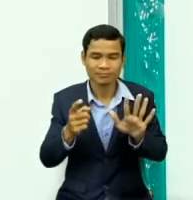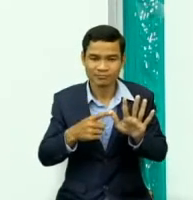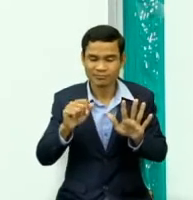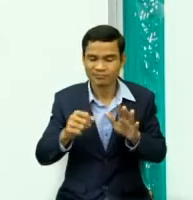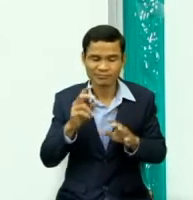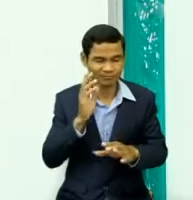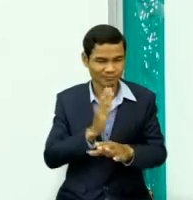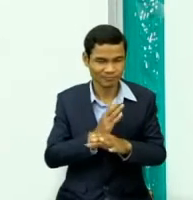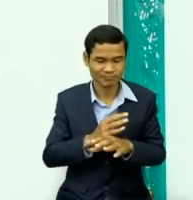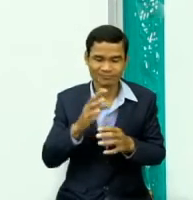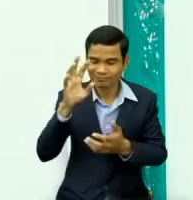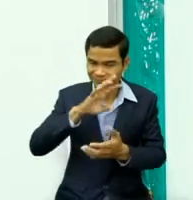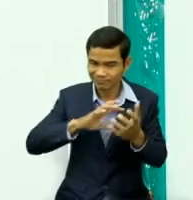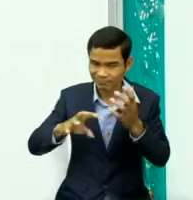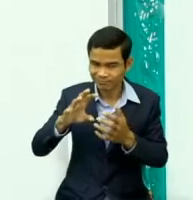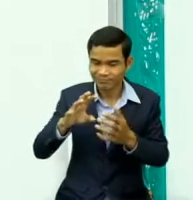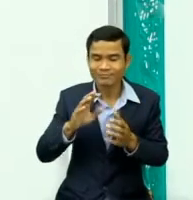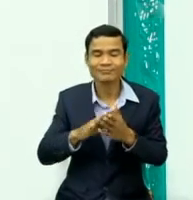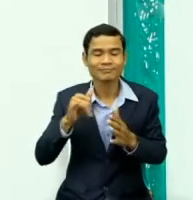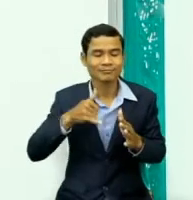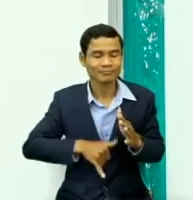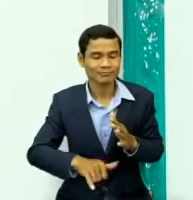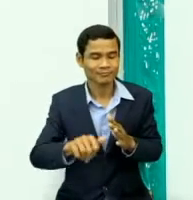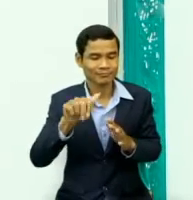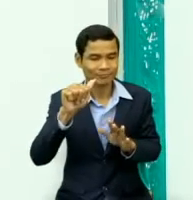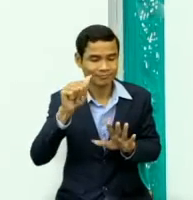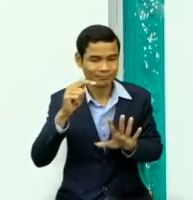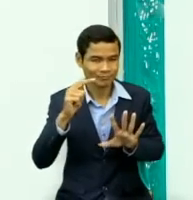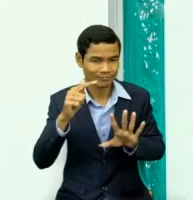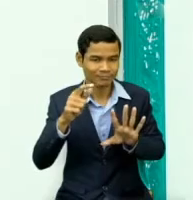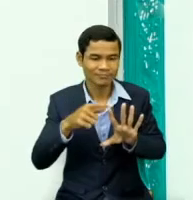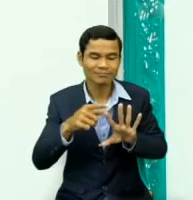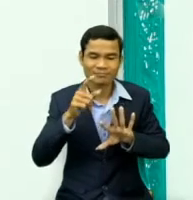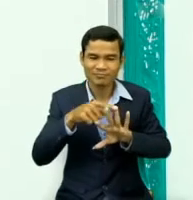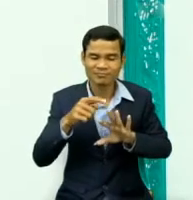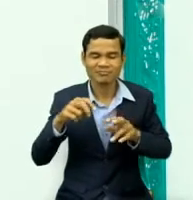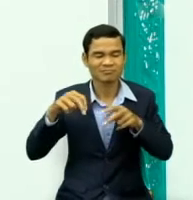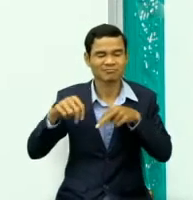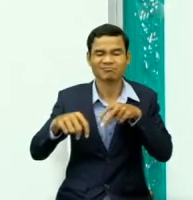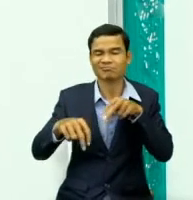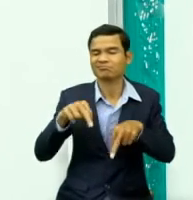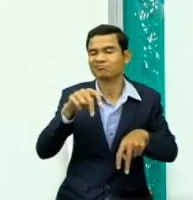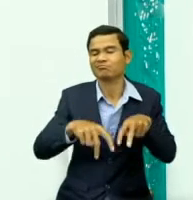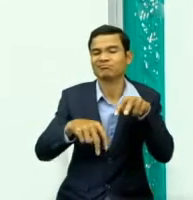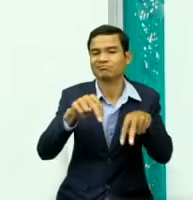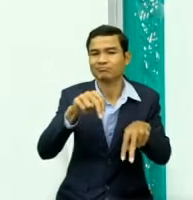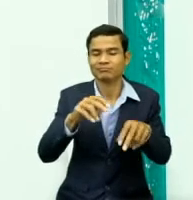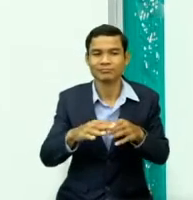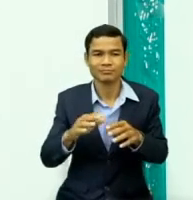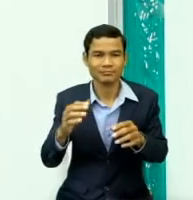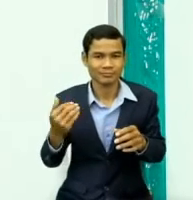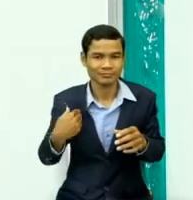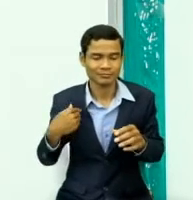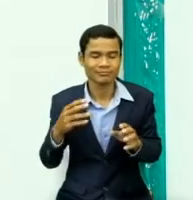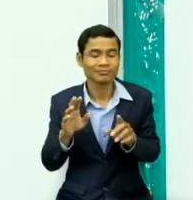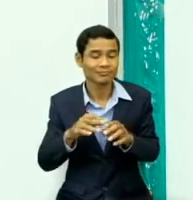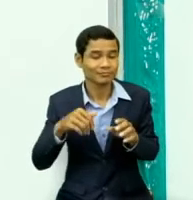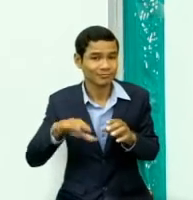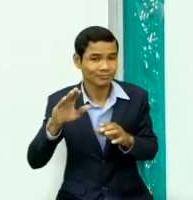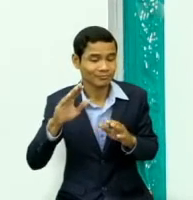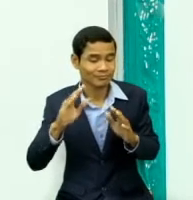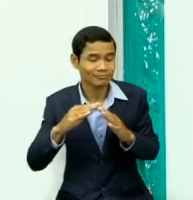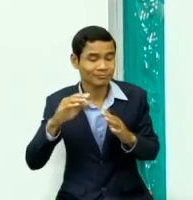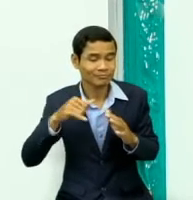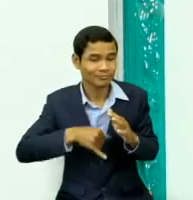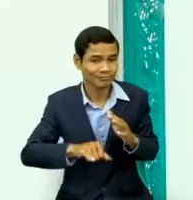sầm nhằm chào ngô đá nhằm nhở tư chào nhà chà con